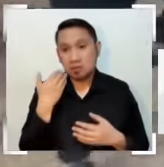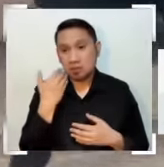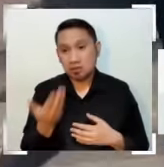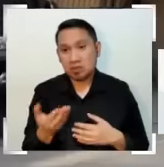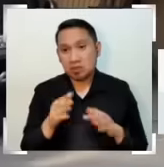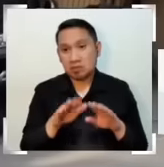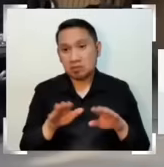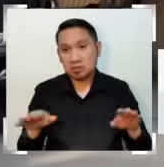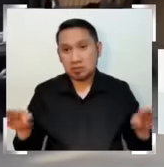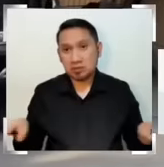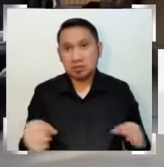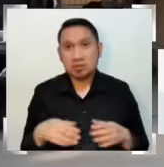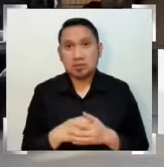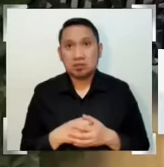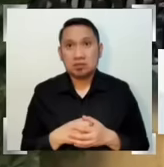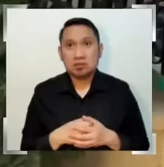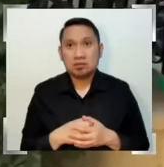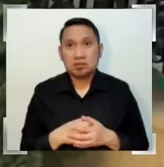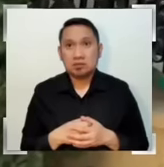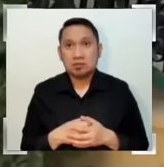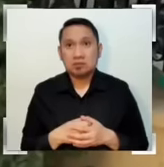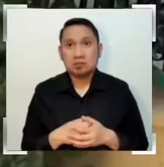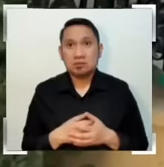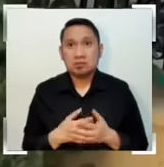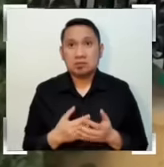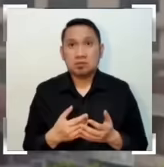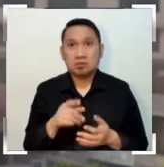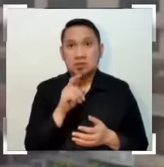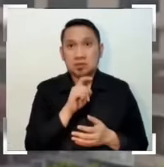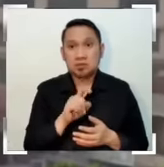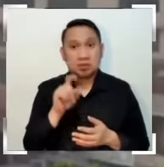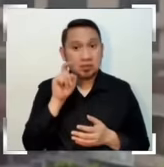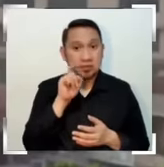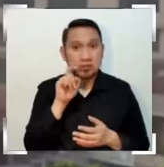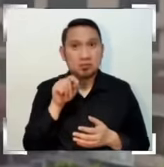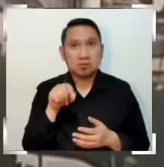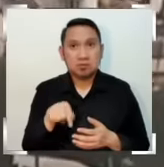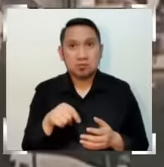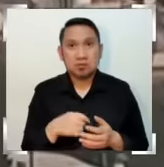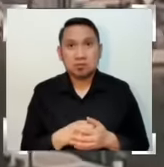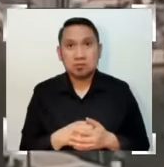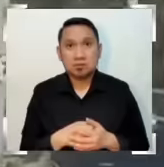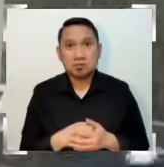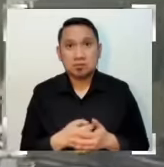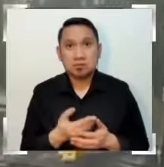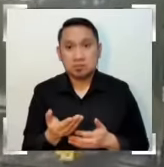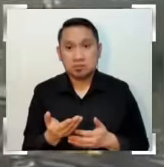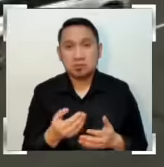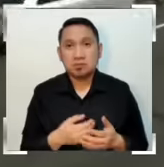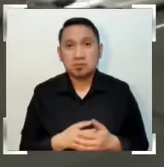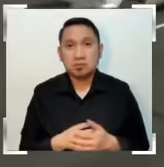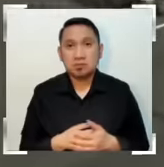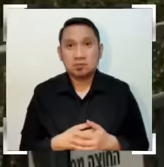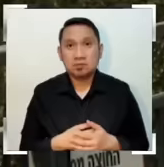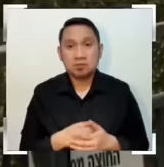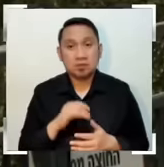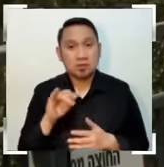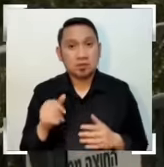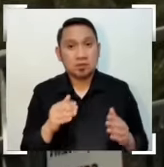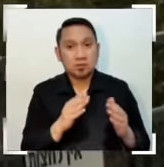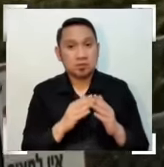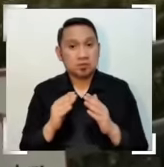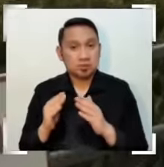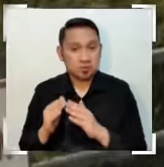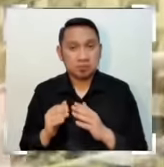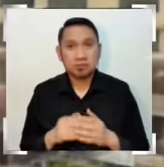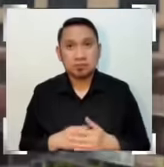doon. Mula sa Cairo, Egypt, para sa GMA Integrated News, ako si Rafi Tima. At mula sa Jerusalem, Israel, ako si